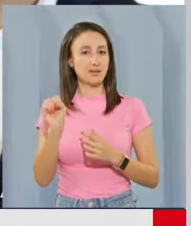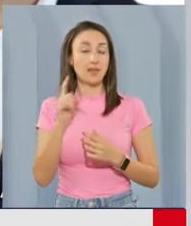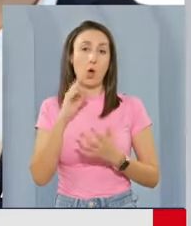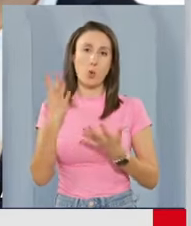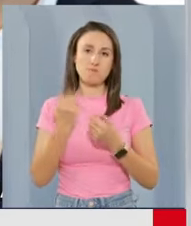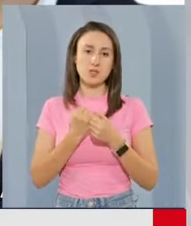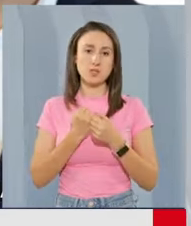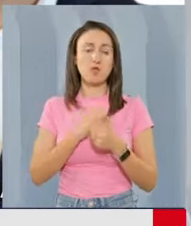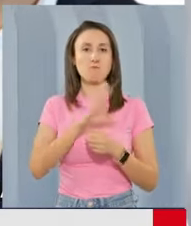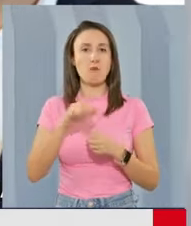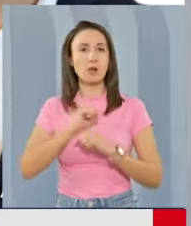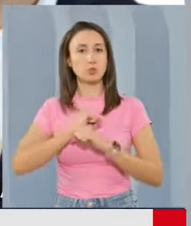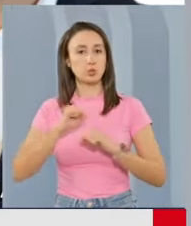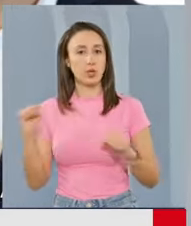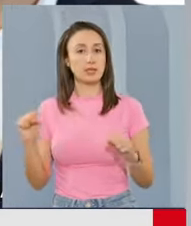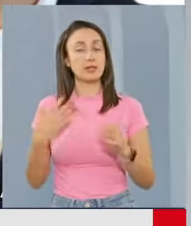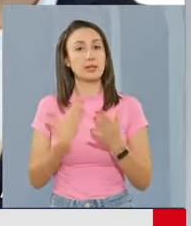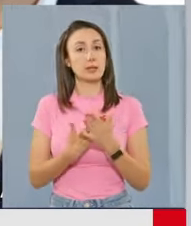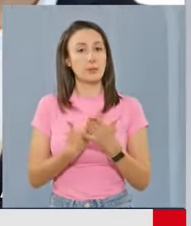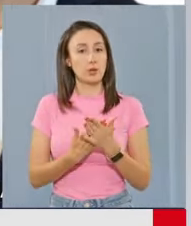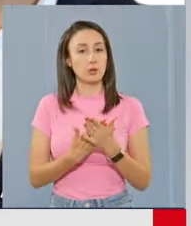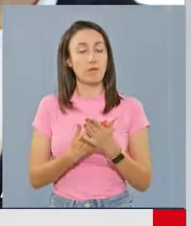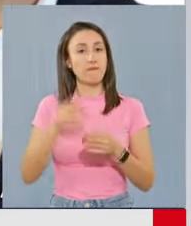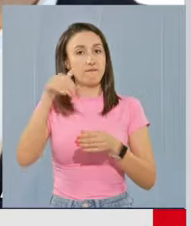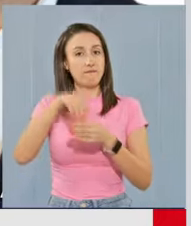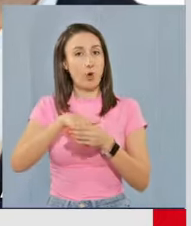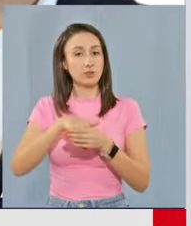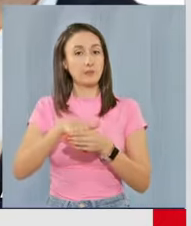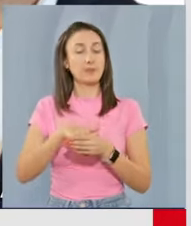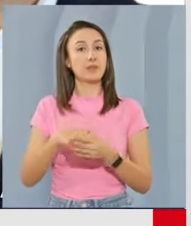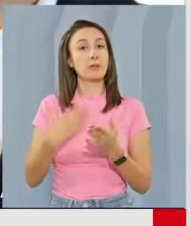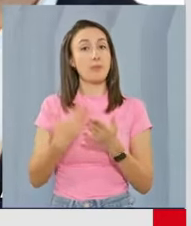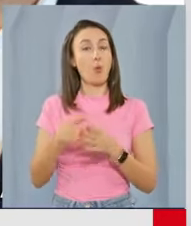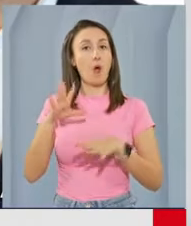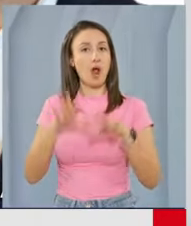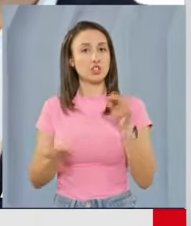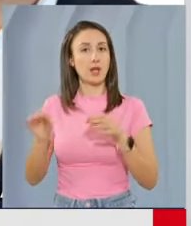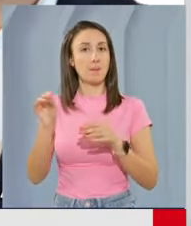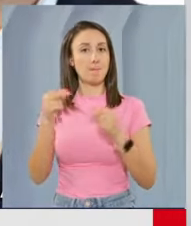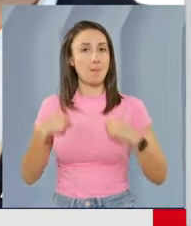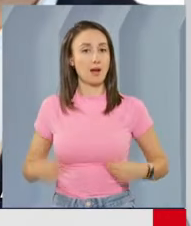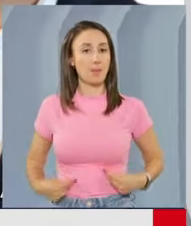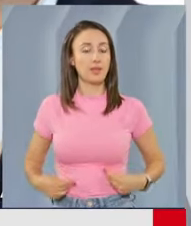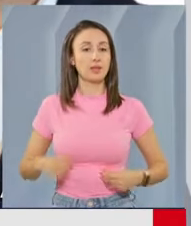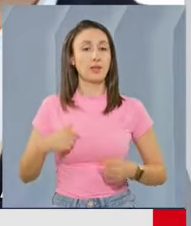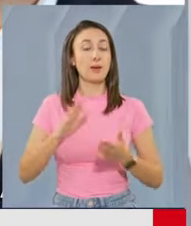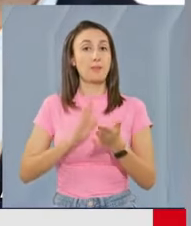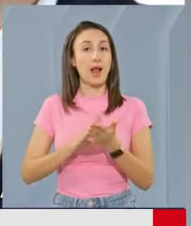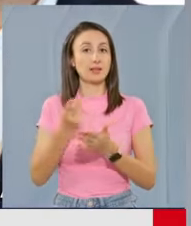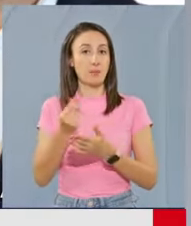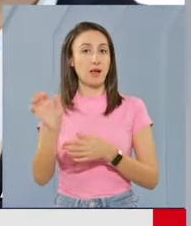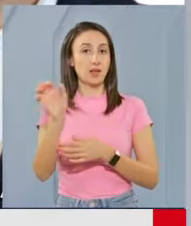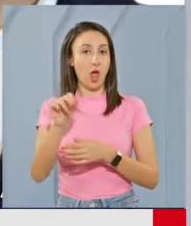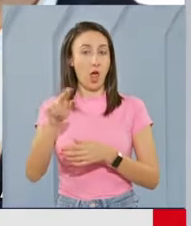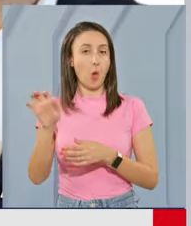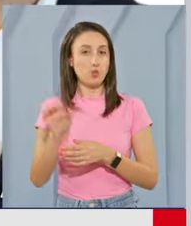un val extrem de puternic de de de voturi în perspectiva alegerilor europarlamentare deci practic bani